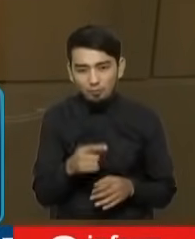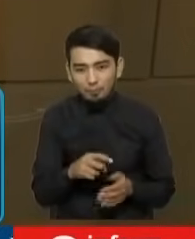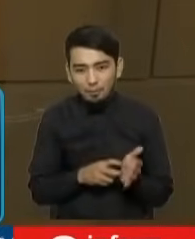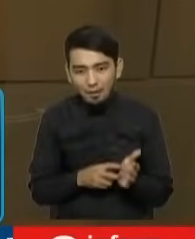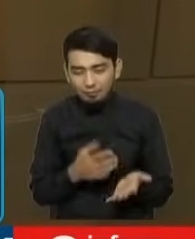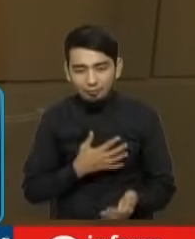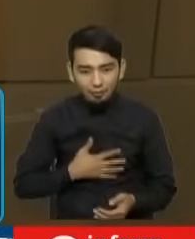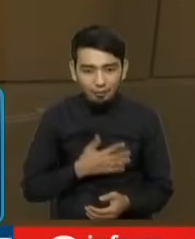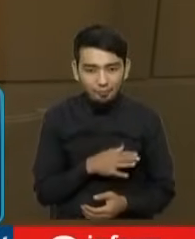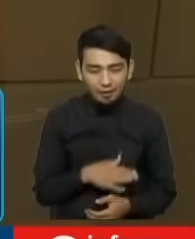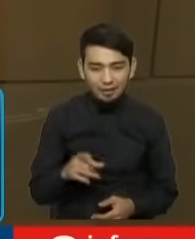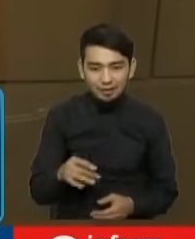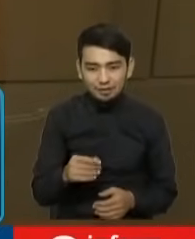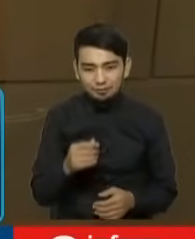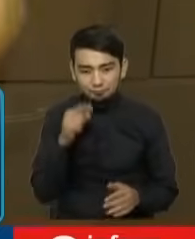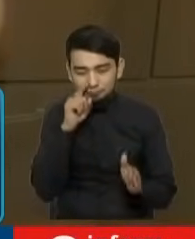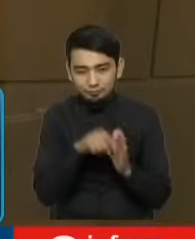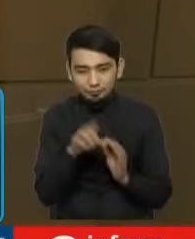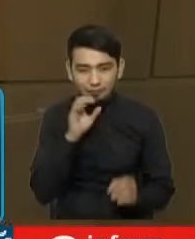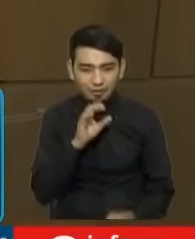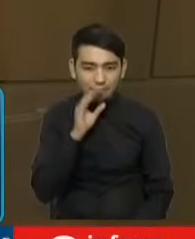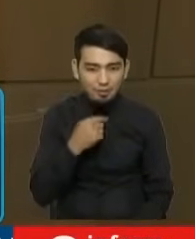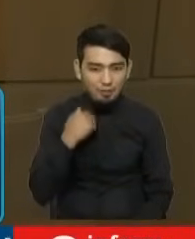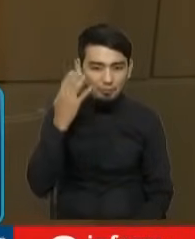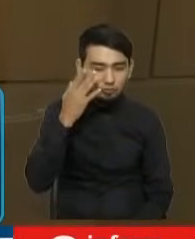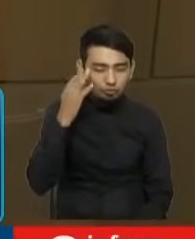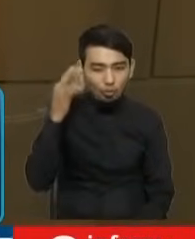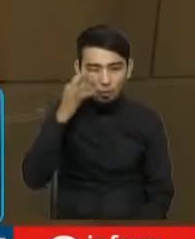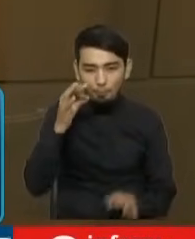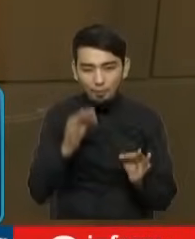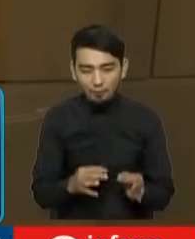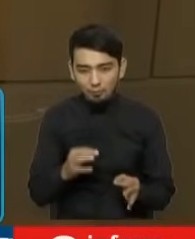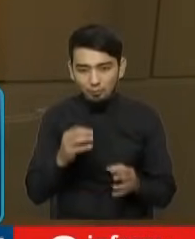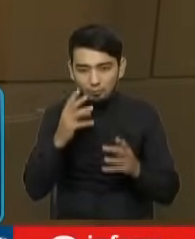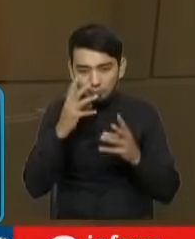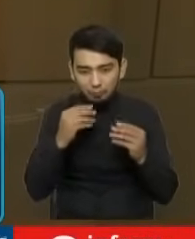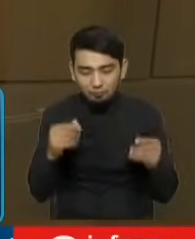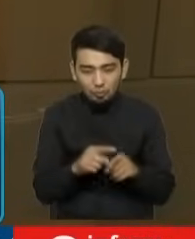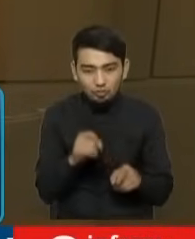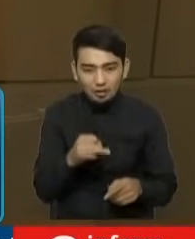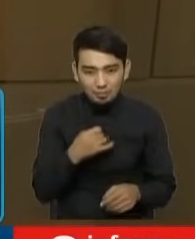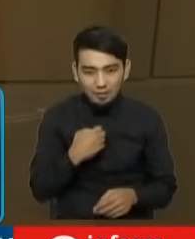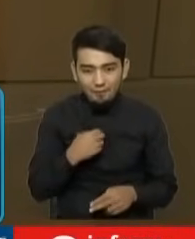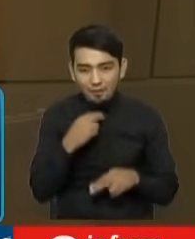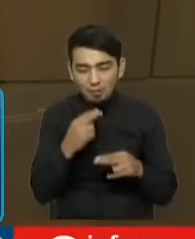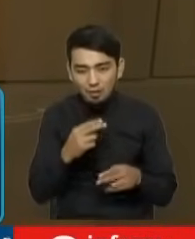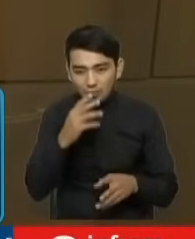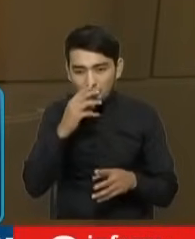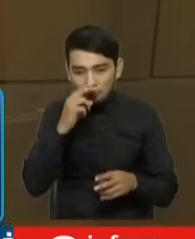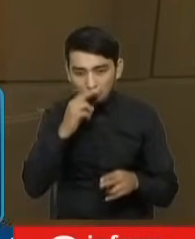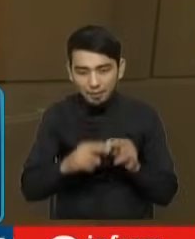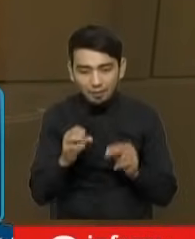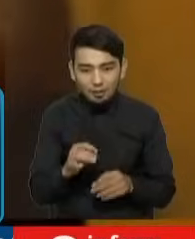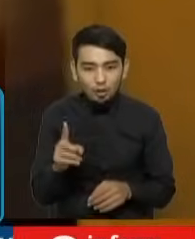или жадность. В такие моменты наше критическое мышление выключается. Мы теряем бдительность и в итоге делаем то, что они